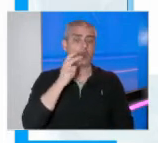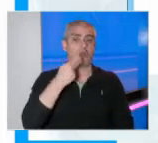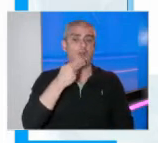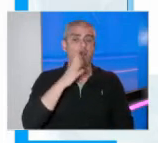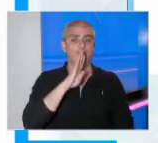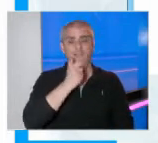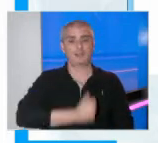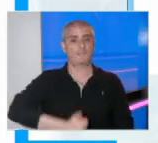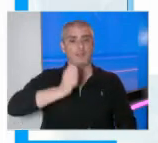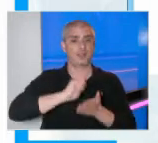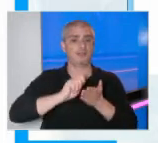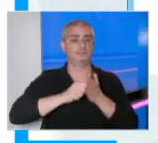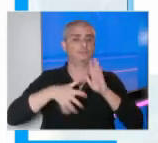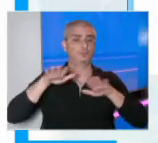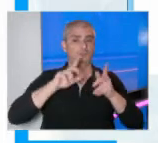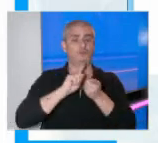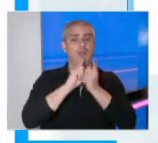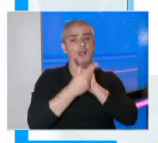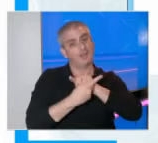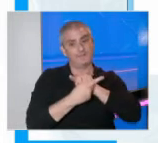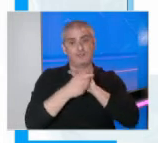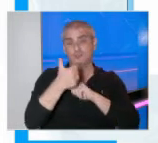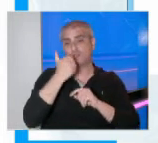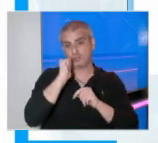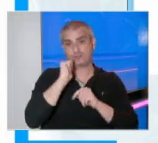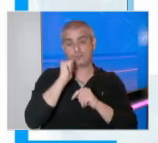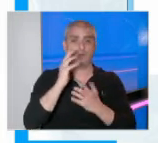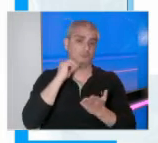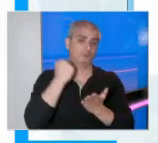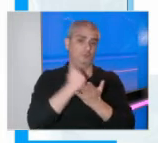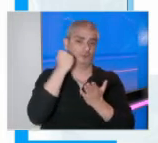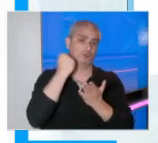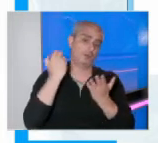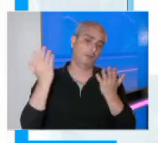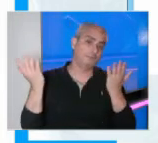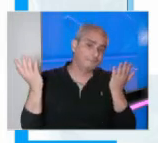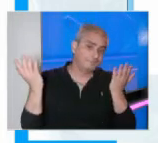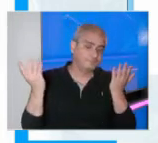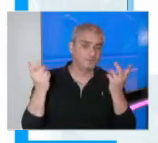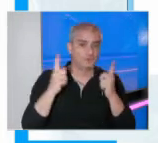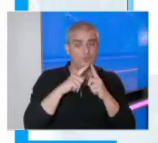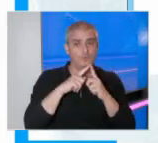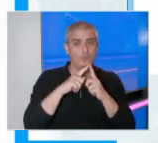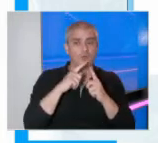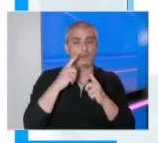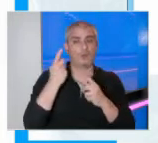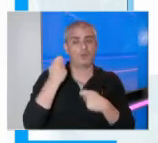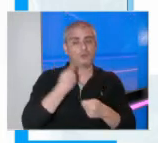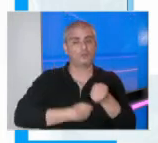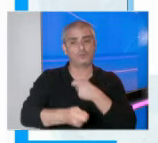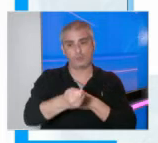כמנכ״ל משרד ראש הממשלה החליפי, שאתמול אושר במה שנקרא חשכ״ל